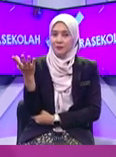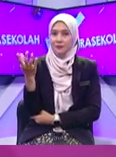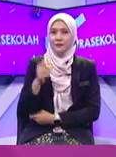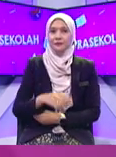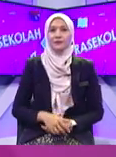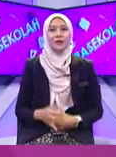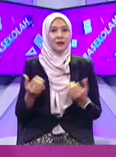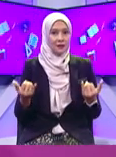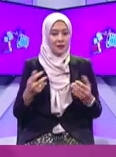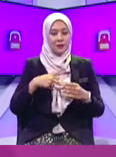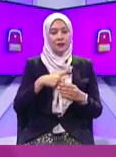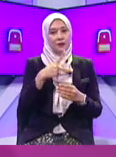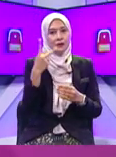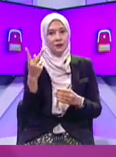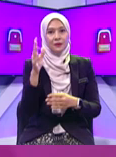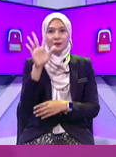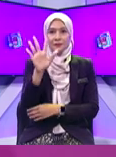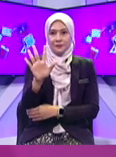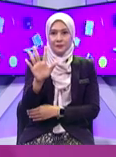keluarkan 5